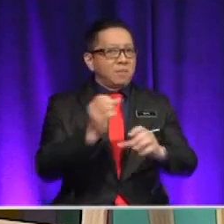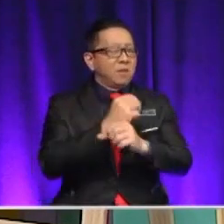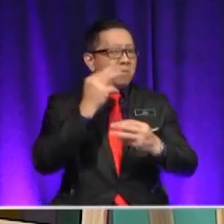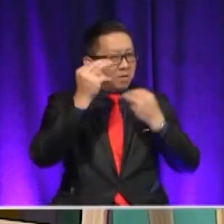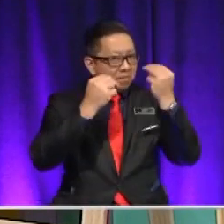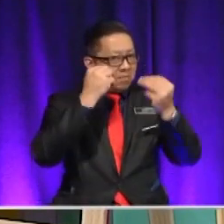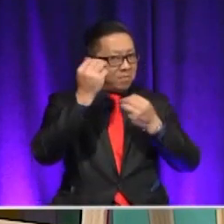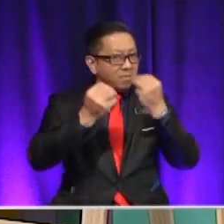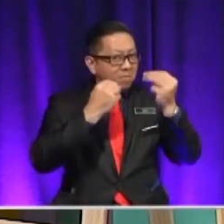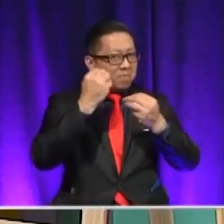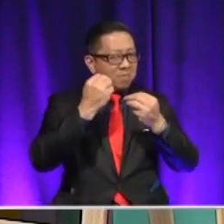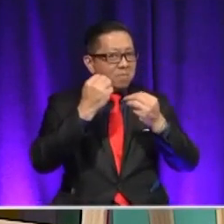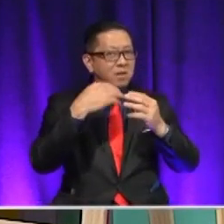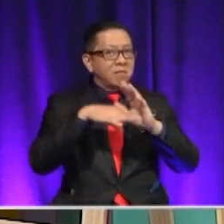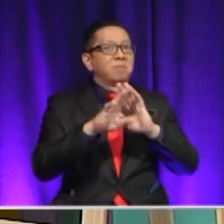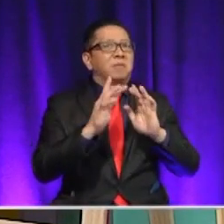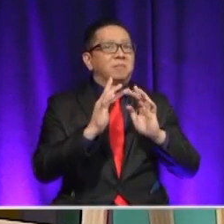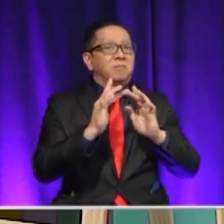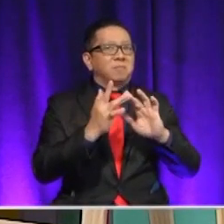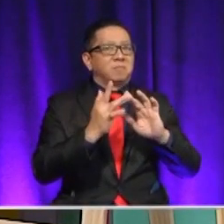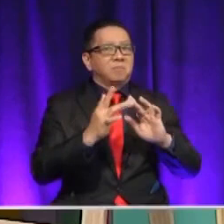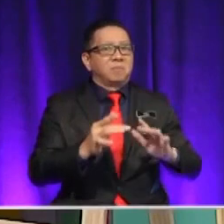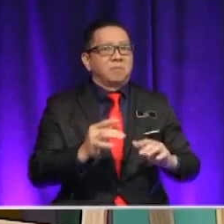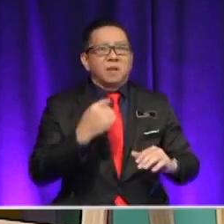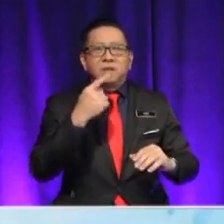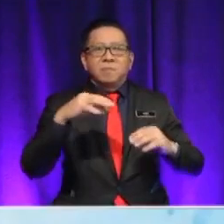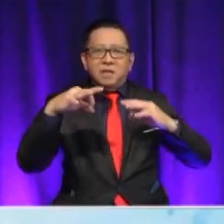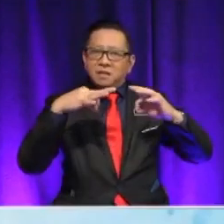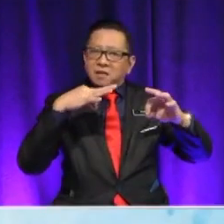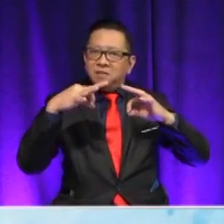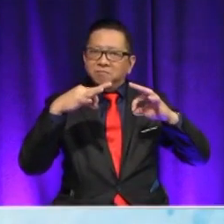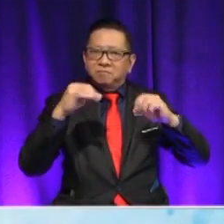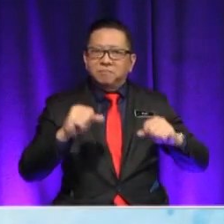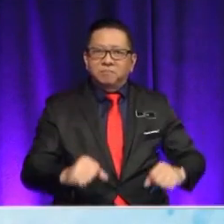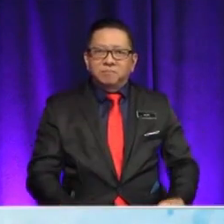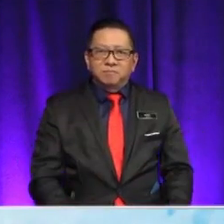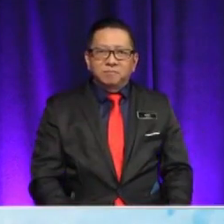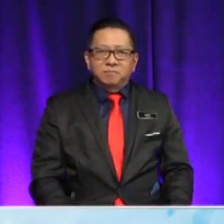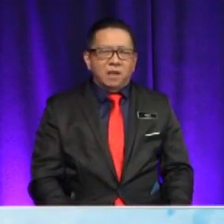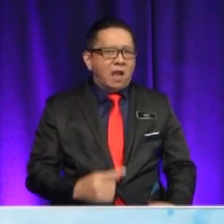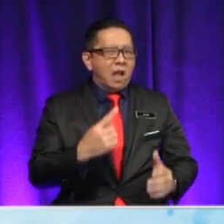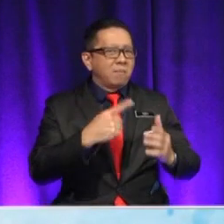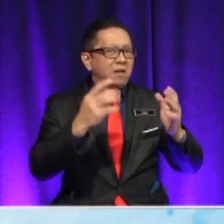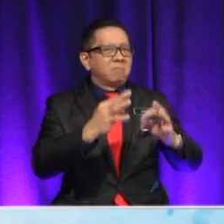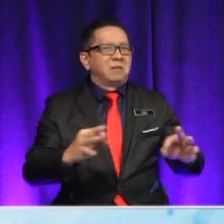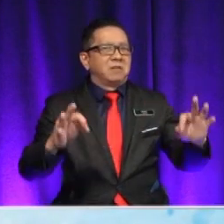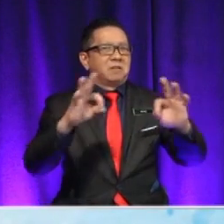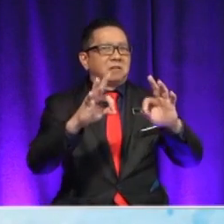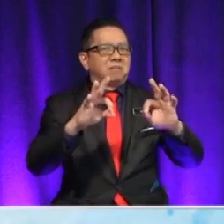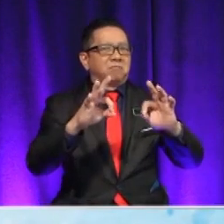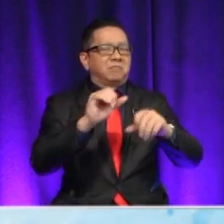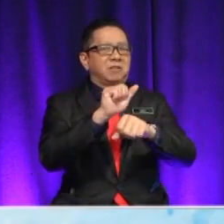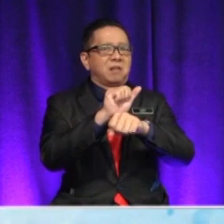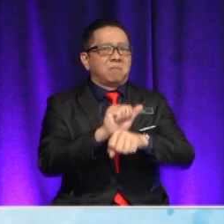murid-murid yang berada dalam talian. Okey, jom. Siapa nak terangkan? Apakah kepentingan kita nak